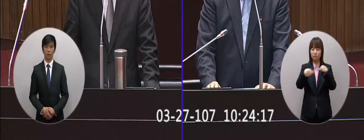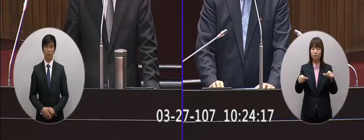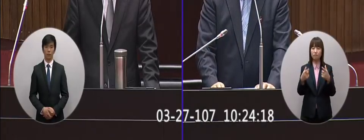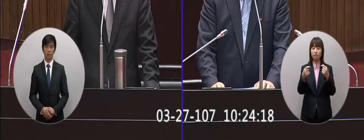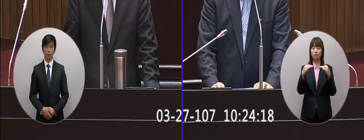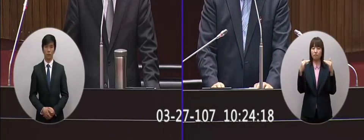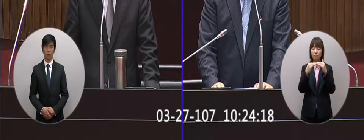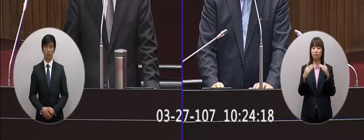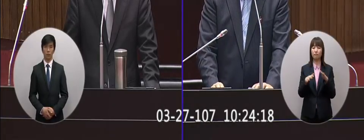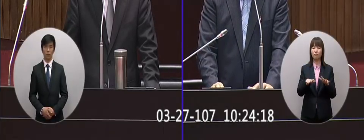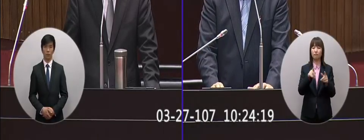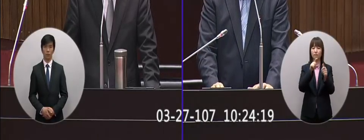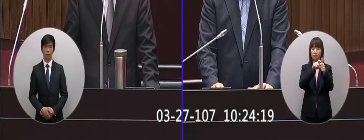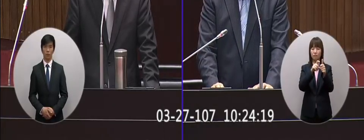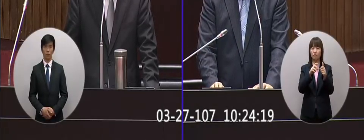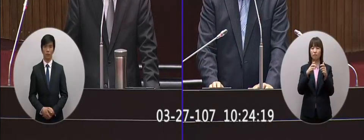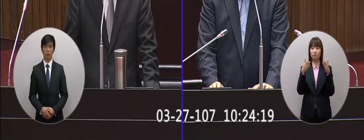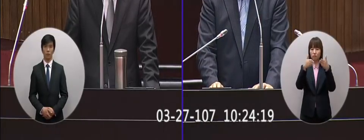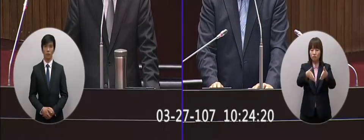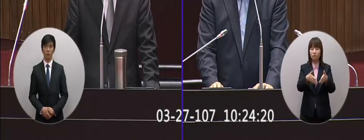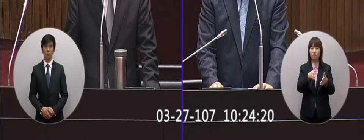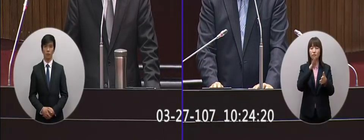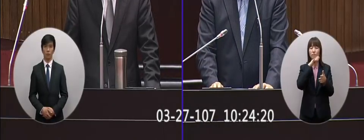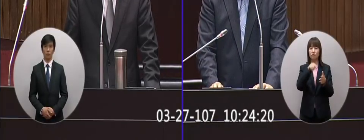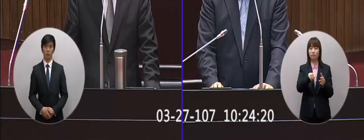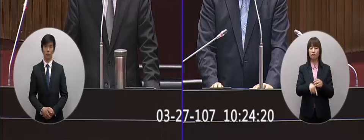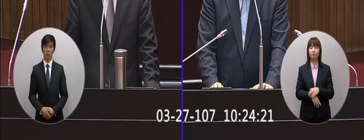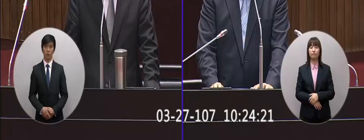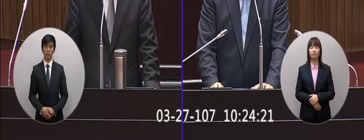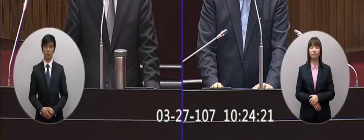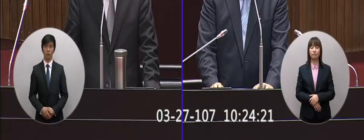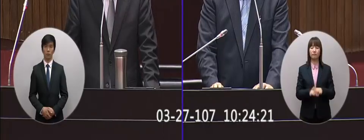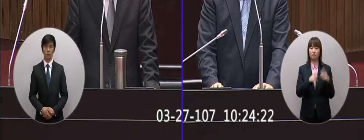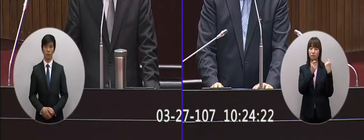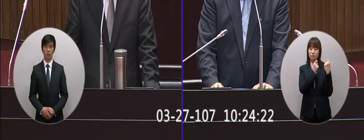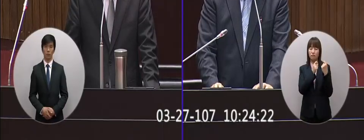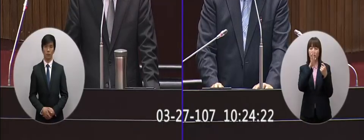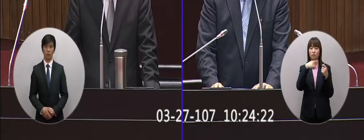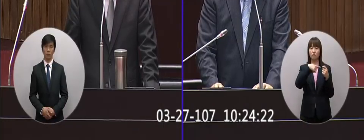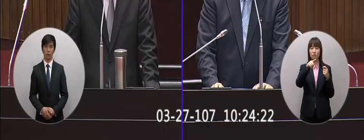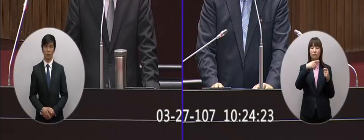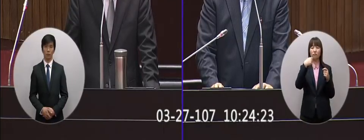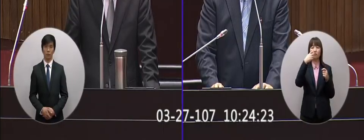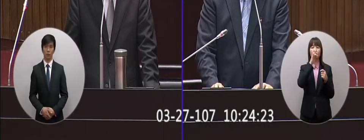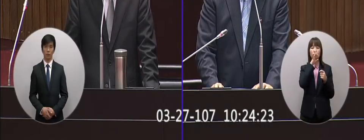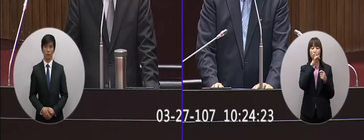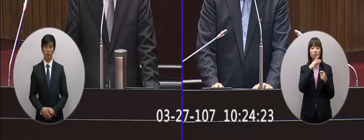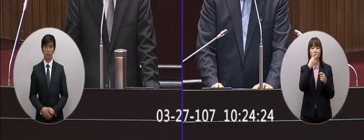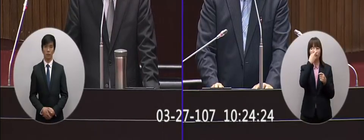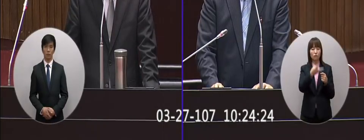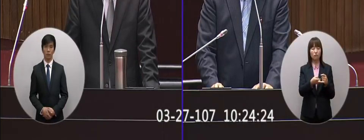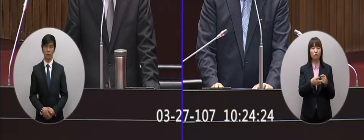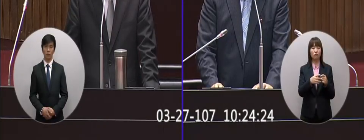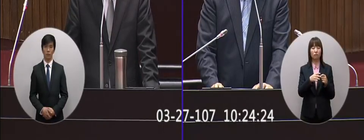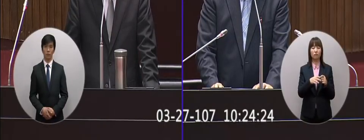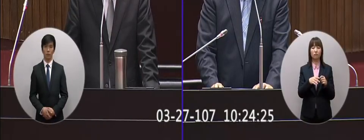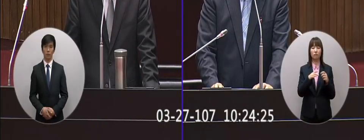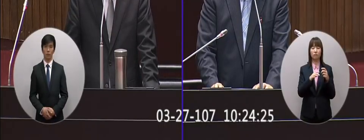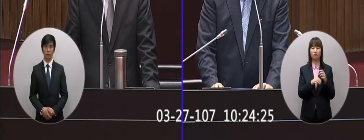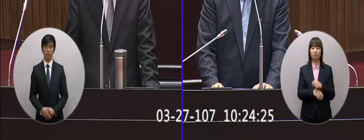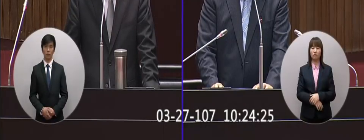衡？我想今天的题目应该都集中在这里哈。我最近有机会到台中去啊，走